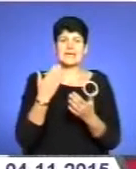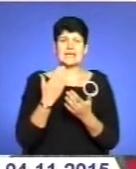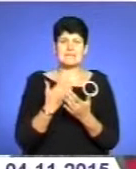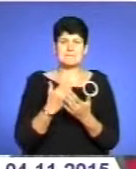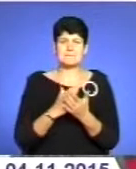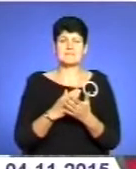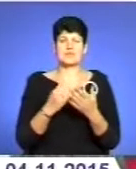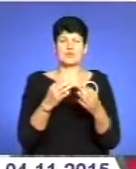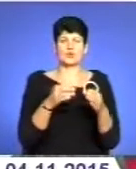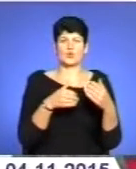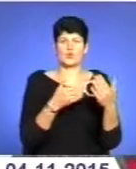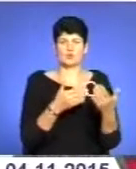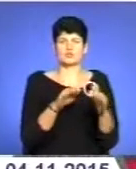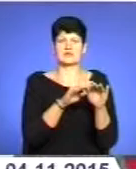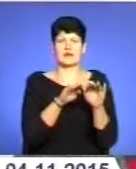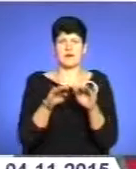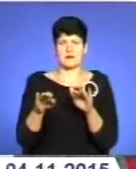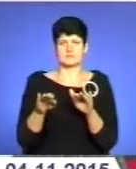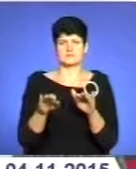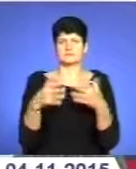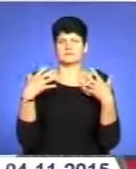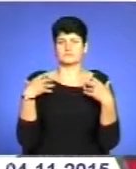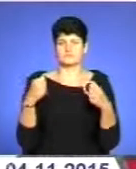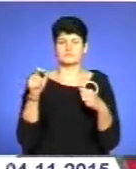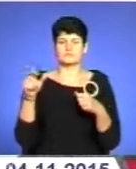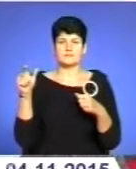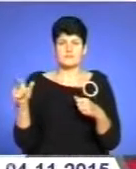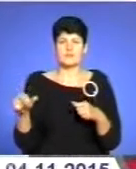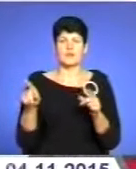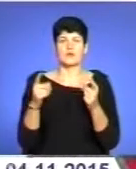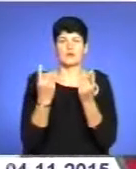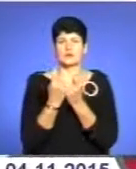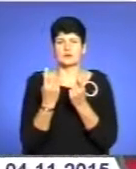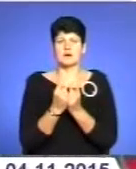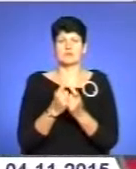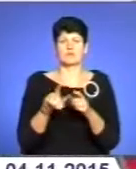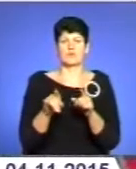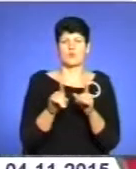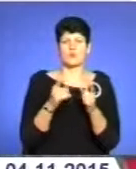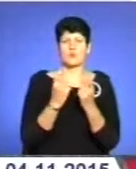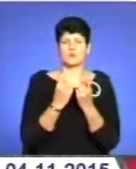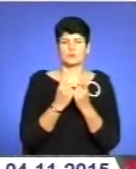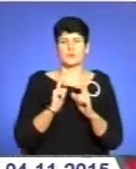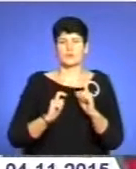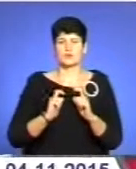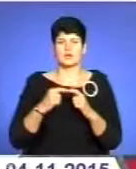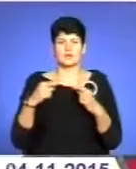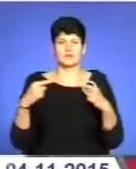равных со зрячими там, одноклассниками, однокурсниками, ну, и всеми другими читателями